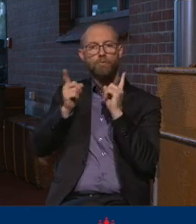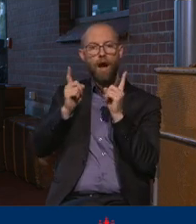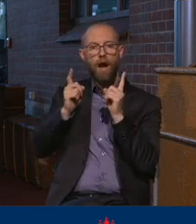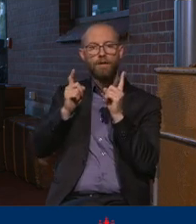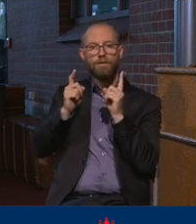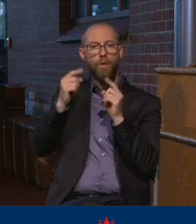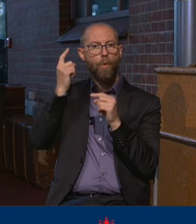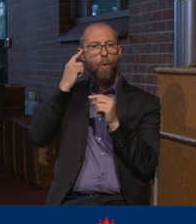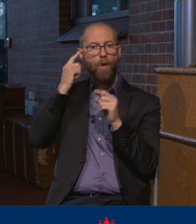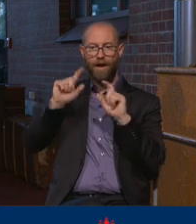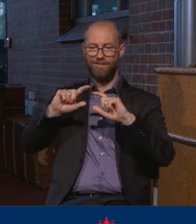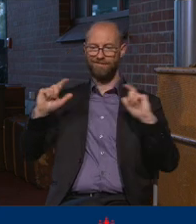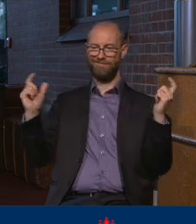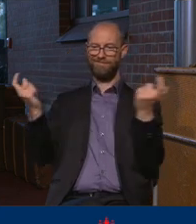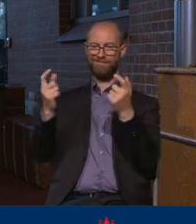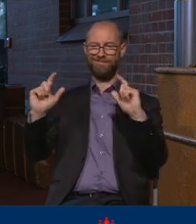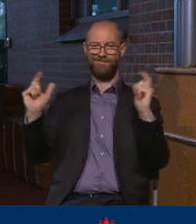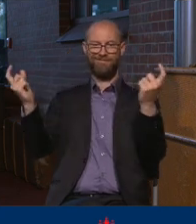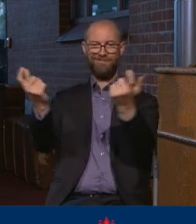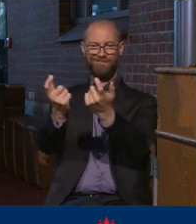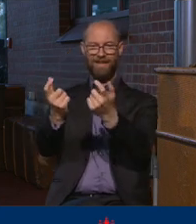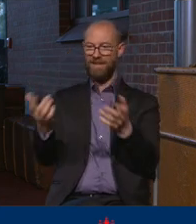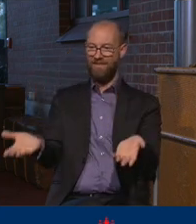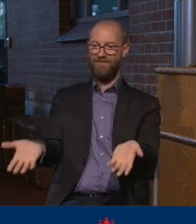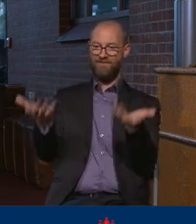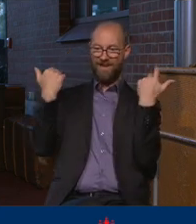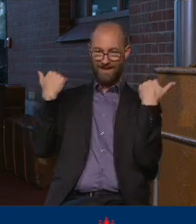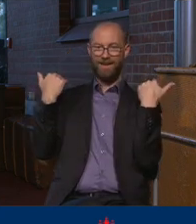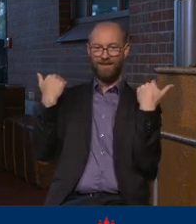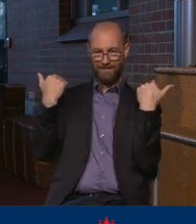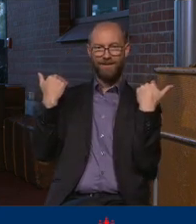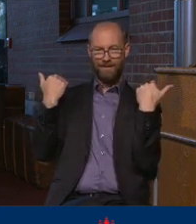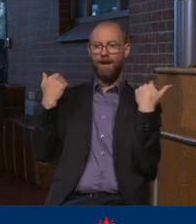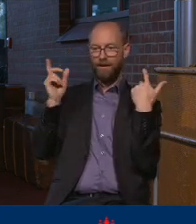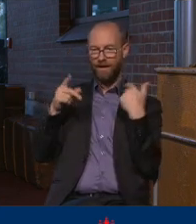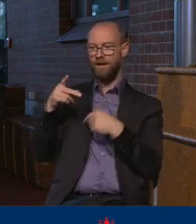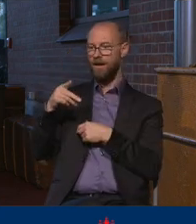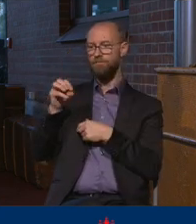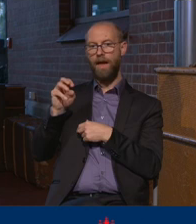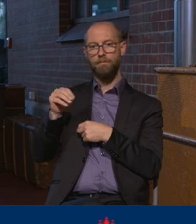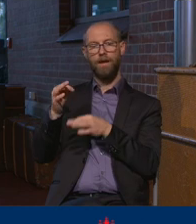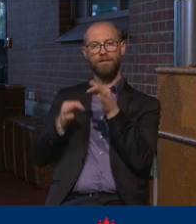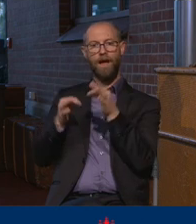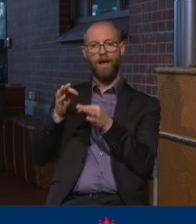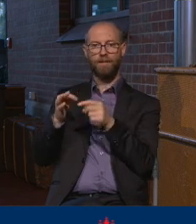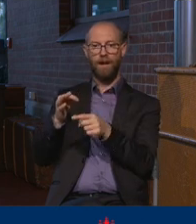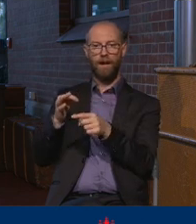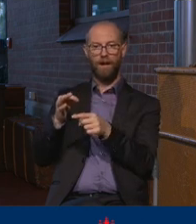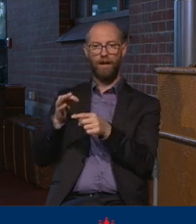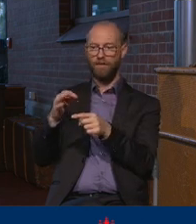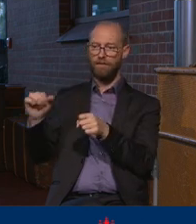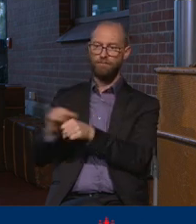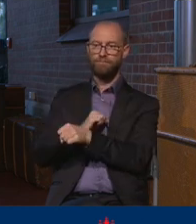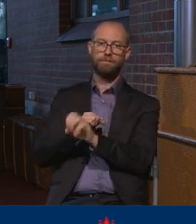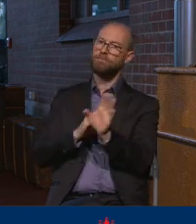nicht so verändern kann wenn man das gebiet erschließen wir dass das theater nicht betroffen wird das